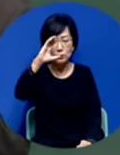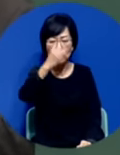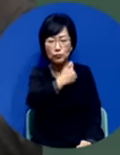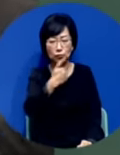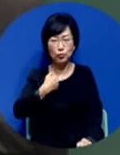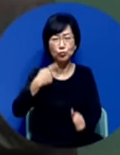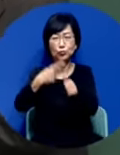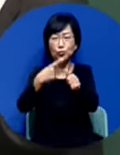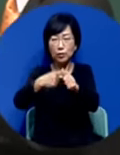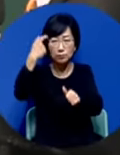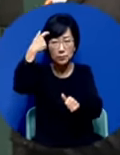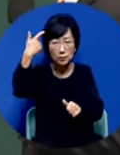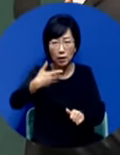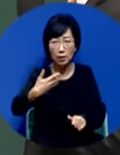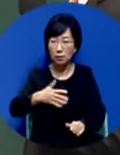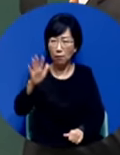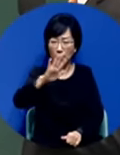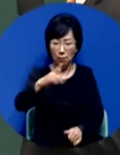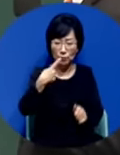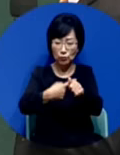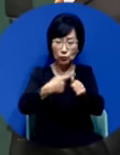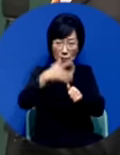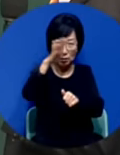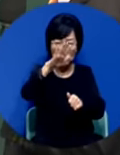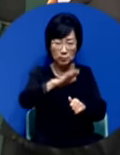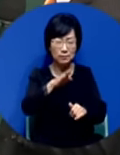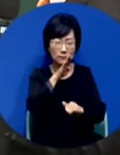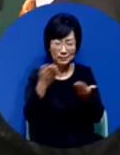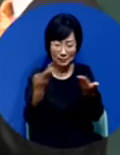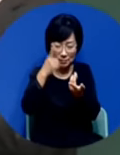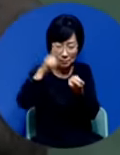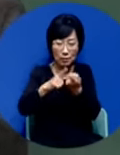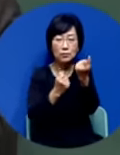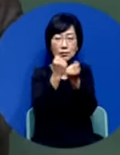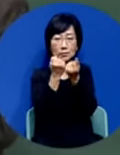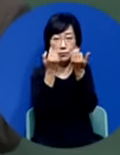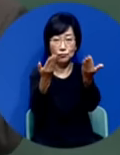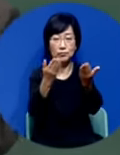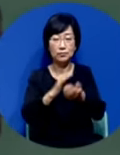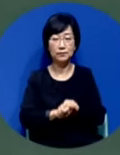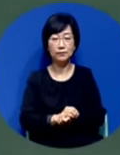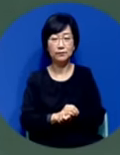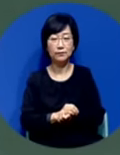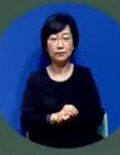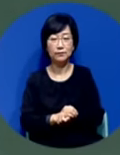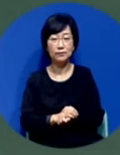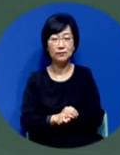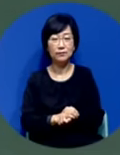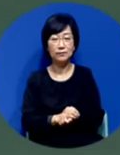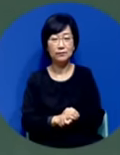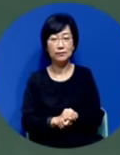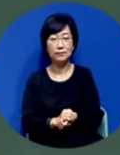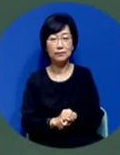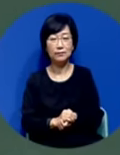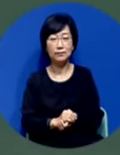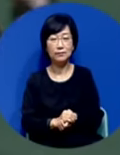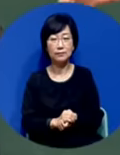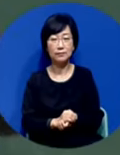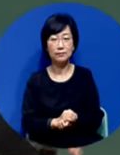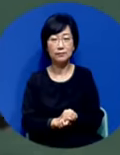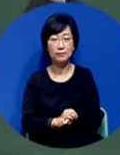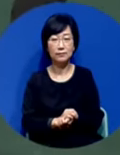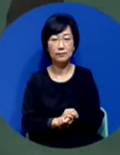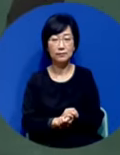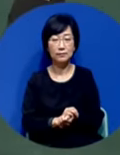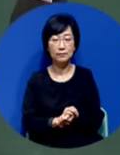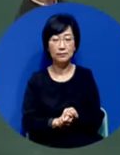你为什么谩骂天主教? 其实我不是在谩骂他们, 而是在陈述事实. 그래가지고는 하나님이 그 세력보다 이 루트 개신교 더 크게 만들어